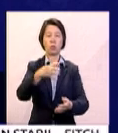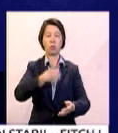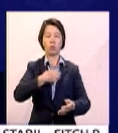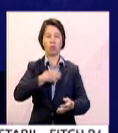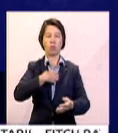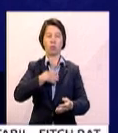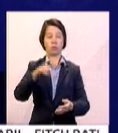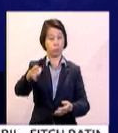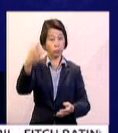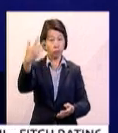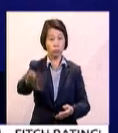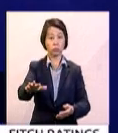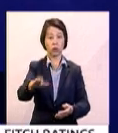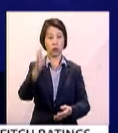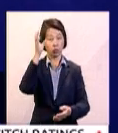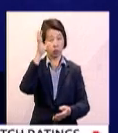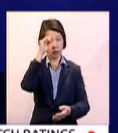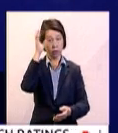telah